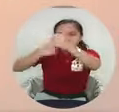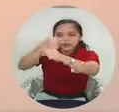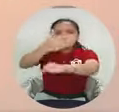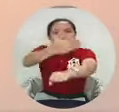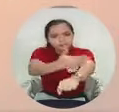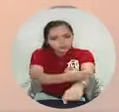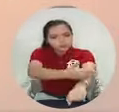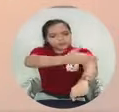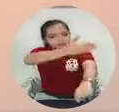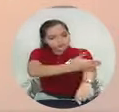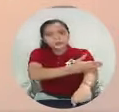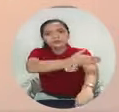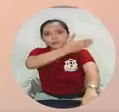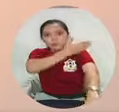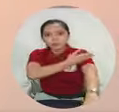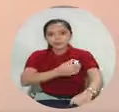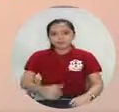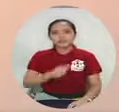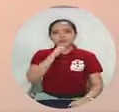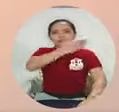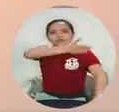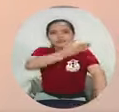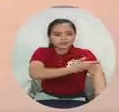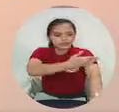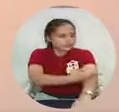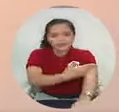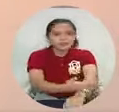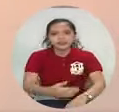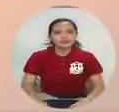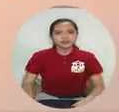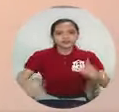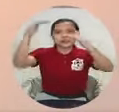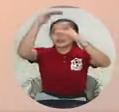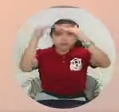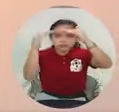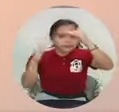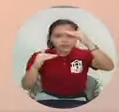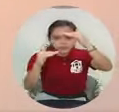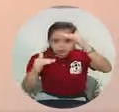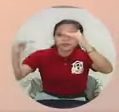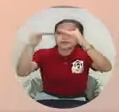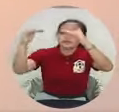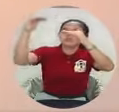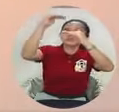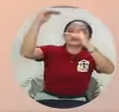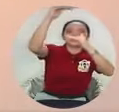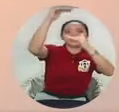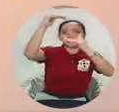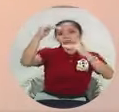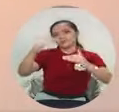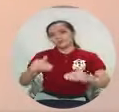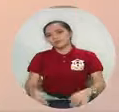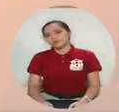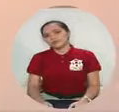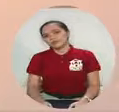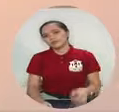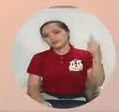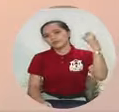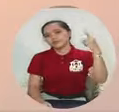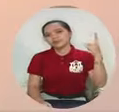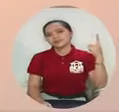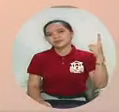keep under my body and bring it into subjection, lest by any means when I have preached